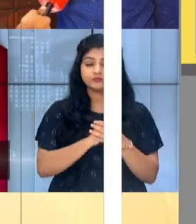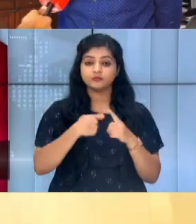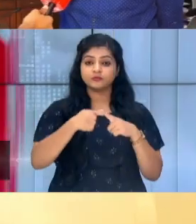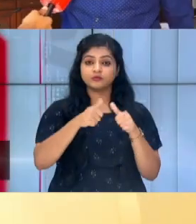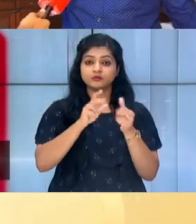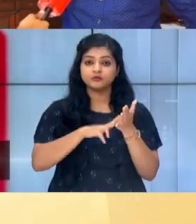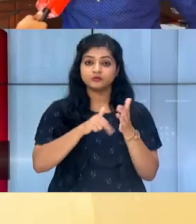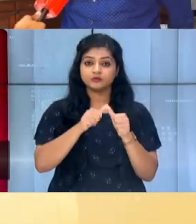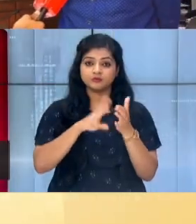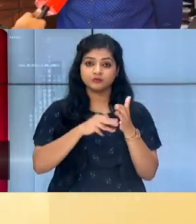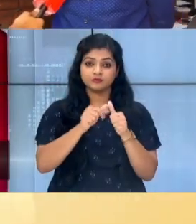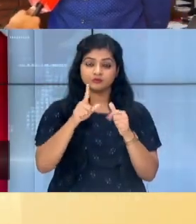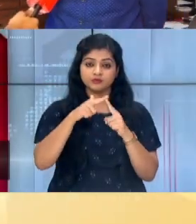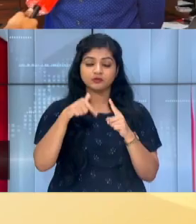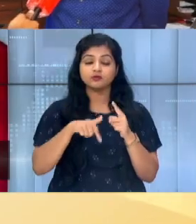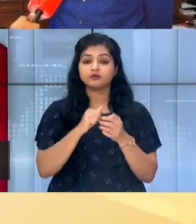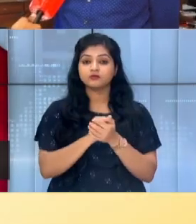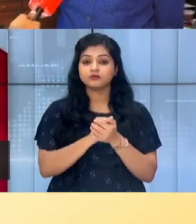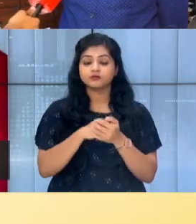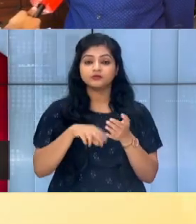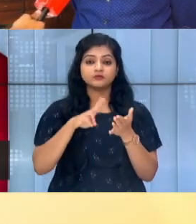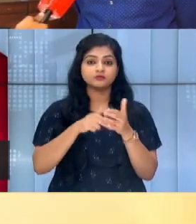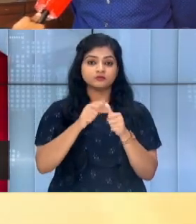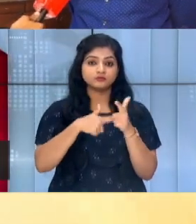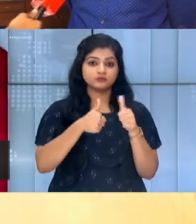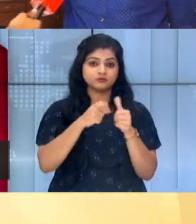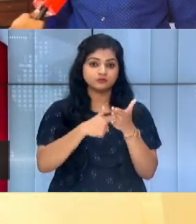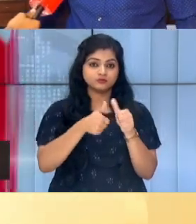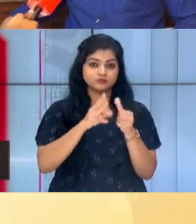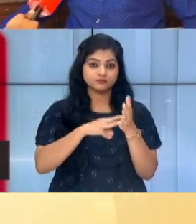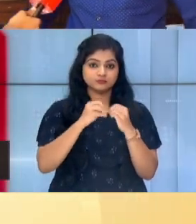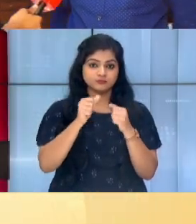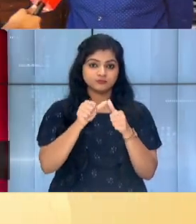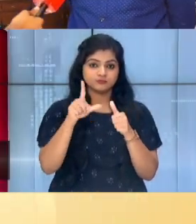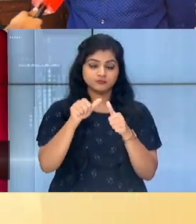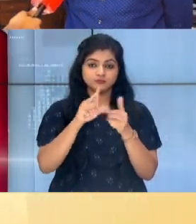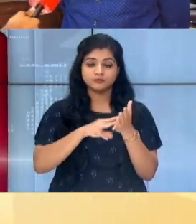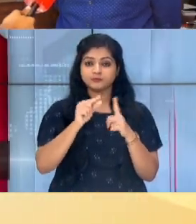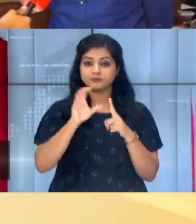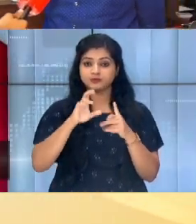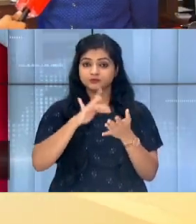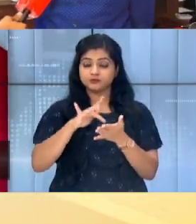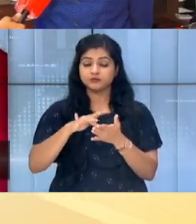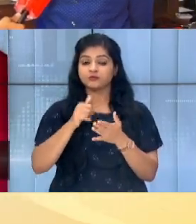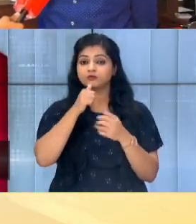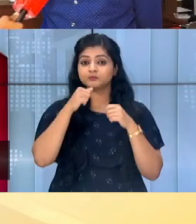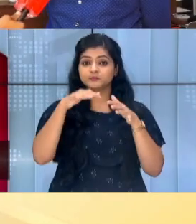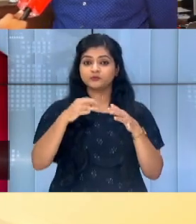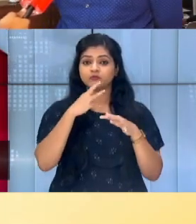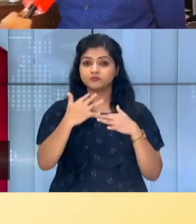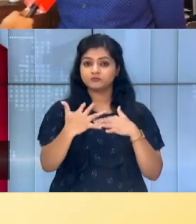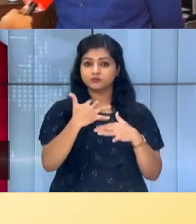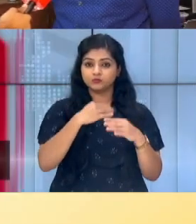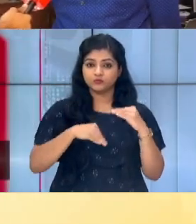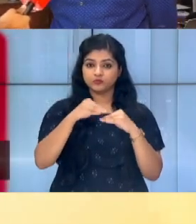കണ്ണമാലിയിൽ ഉള്ളത് ഇന്നലെ നായരമ്പലം പഞ്ചായത്തും പിന്നെ ഇളവണക്കാടിൻ്റെയും ഇവിടെ എല്ലാം ഈ കടൽക്ഷോഭം കൂടി രൂക്ഷമായിട്ട് കൂടി